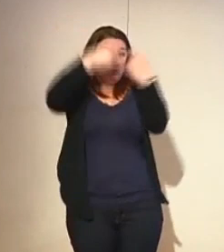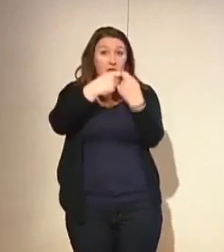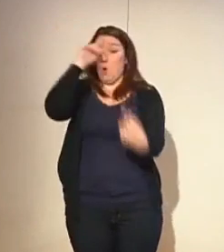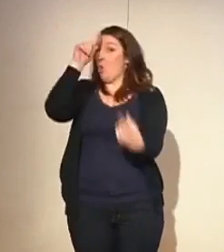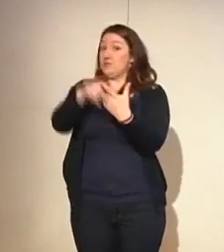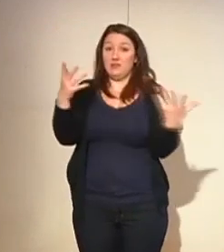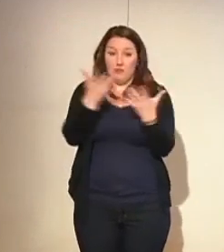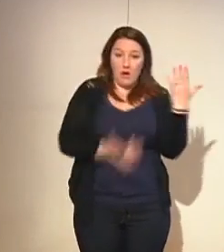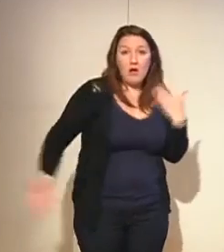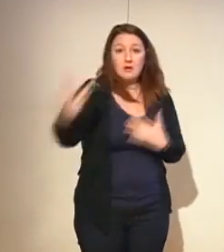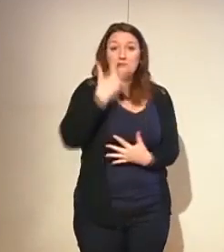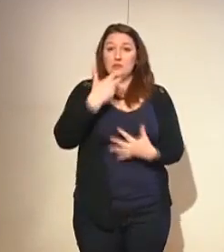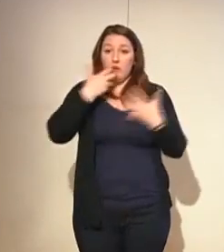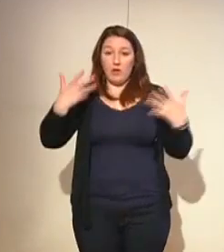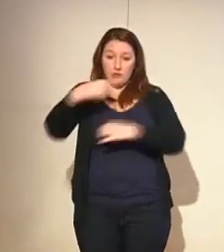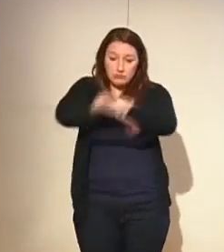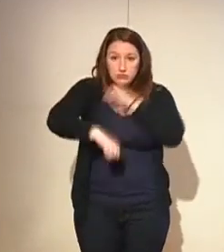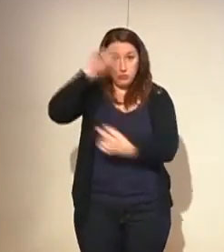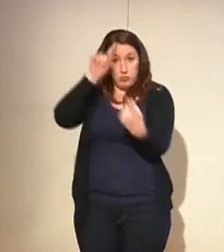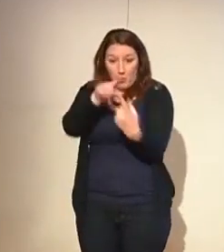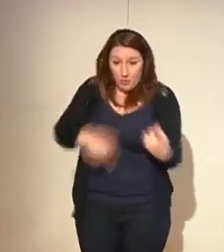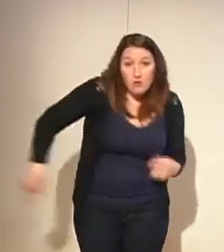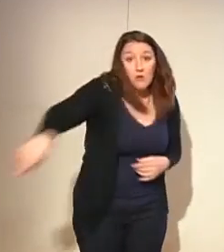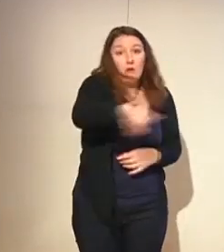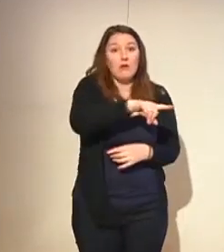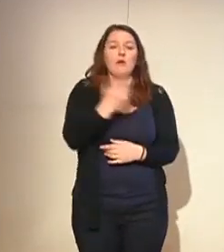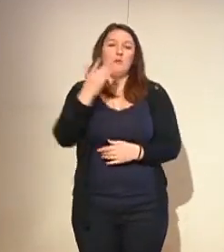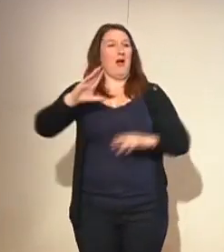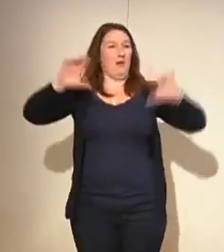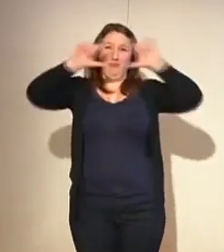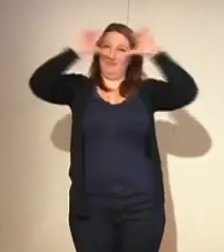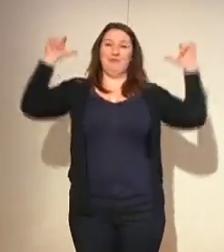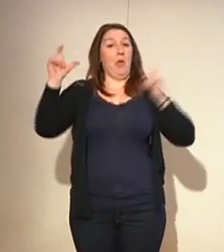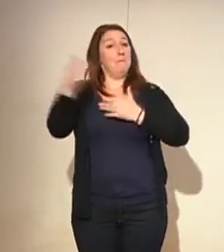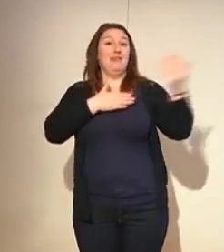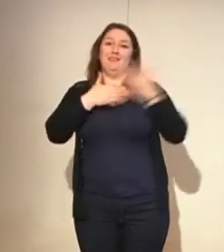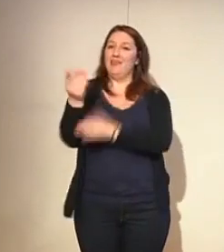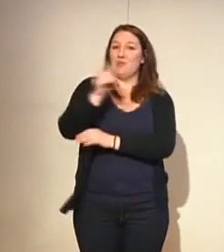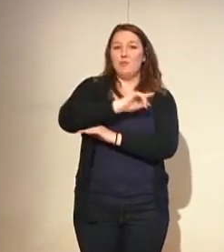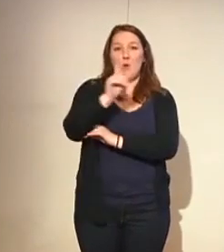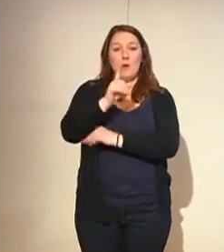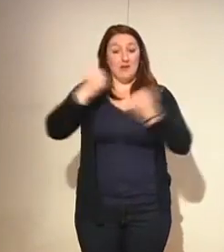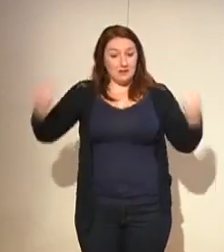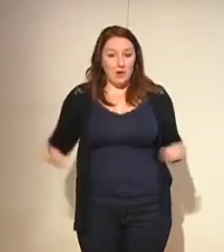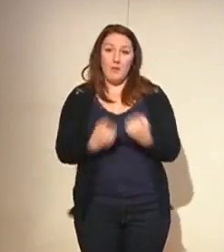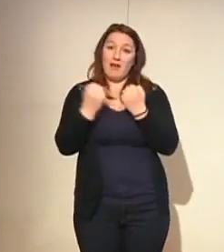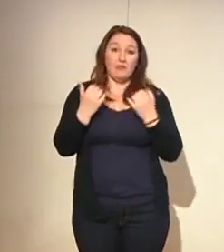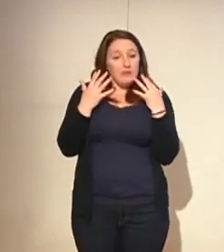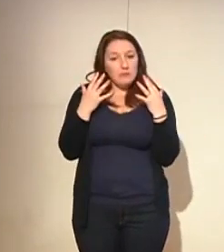au bien commun sans pour autant en faire une profession mais une activité nécessairement